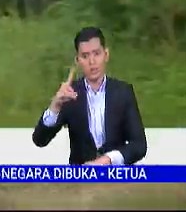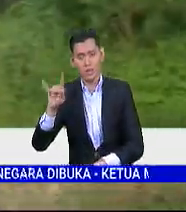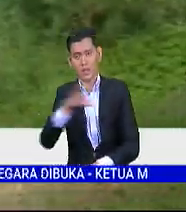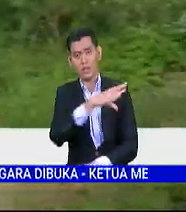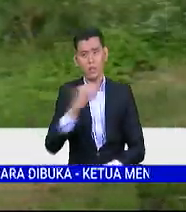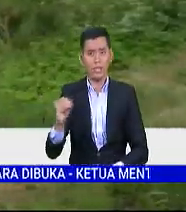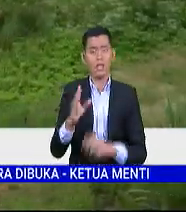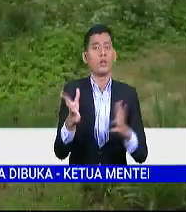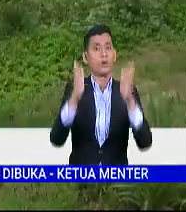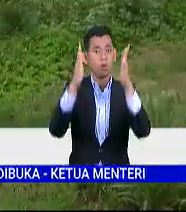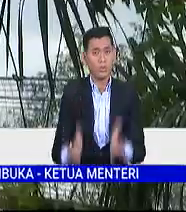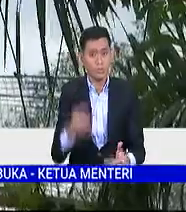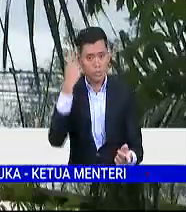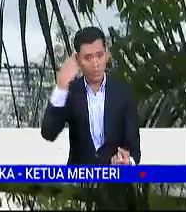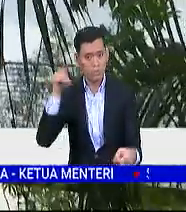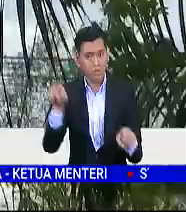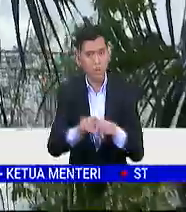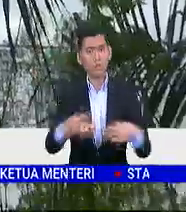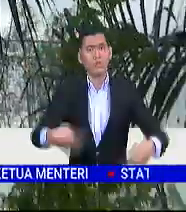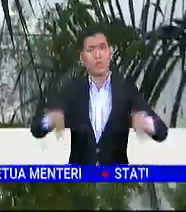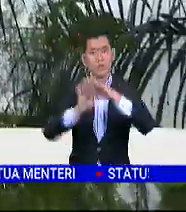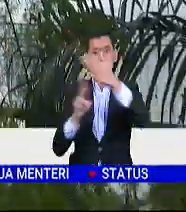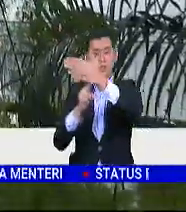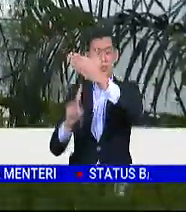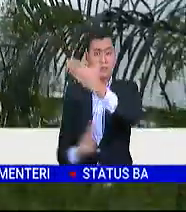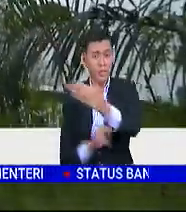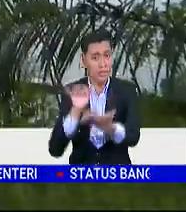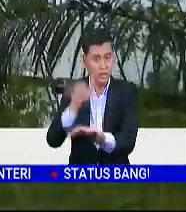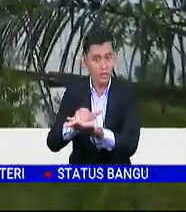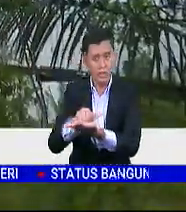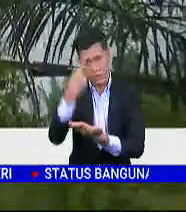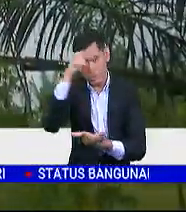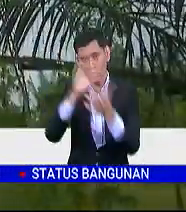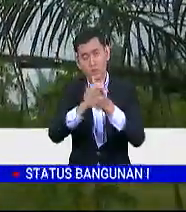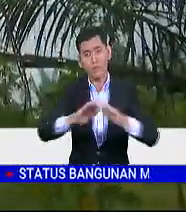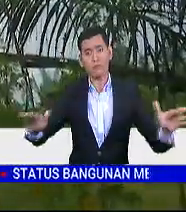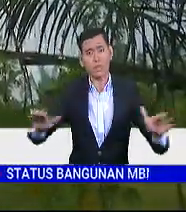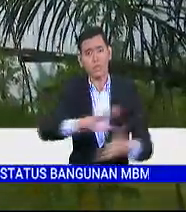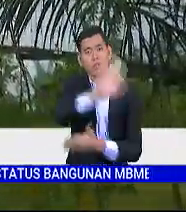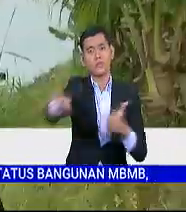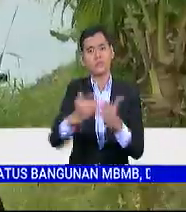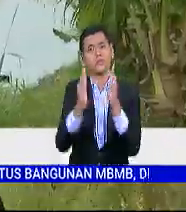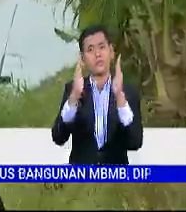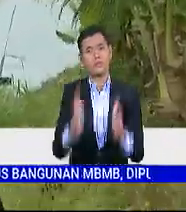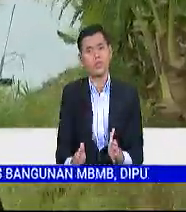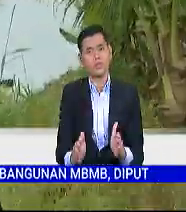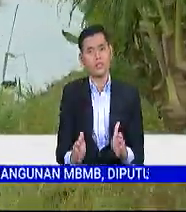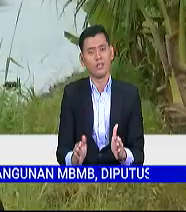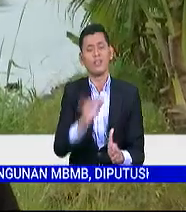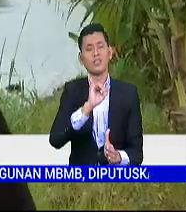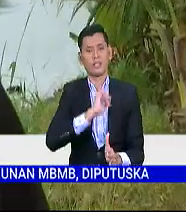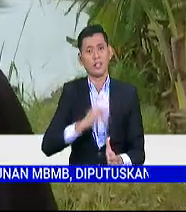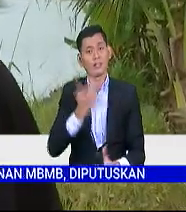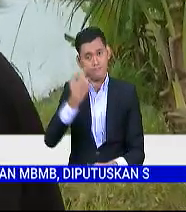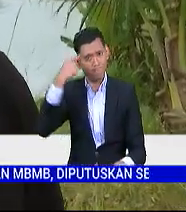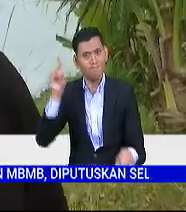bersetuju arahan pihak berkuasa yang menutup sementara jambatan gantung tersebut demi keselamatan semua pihak. Sangat-sangat saya